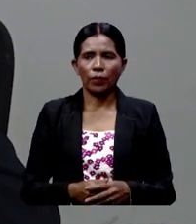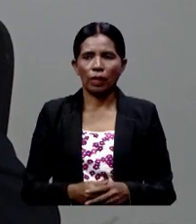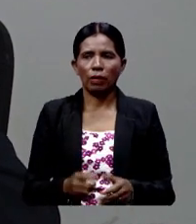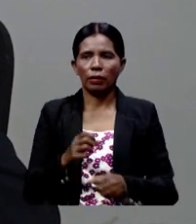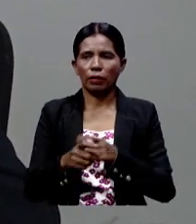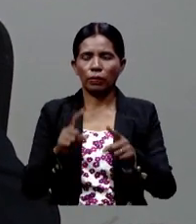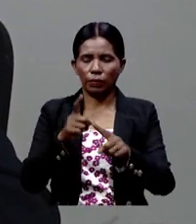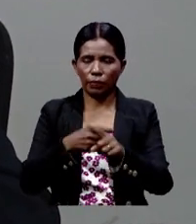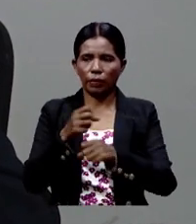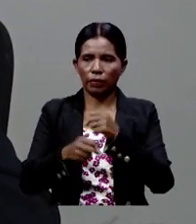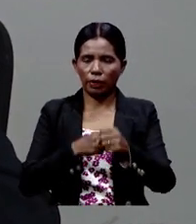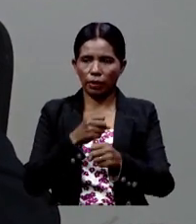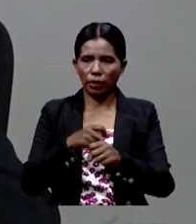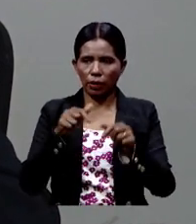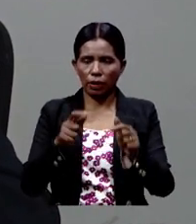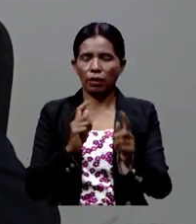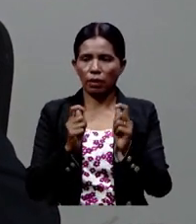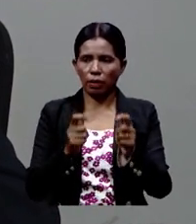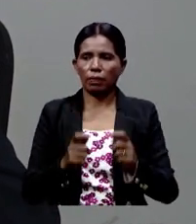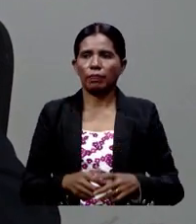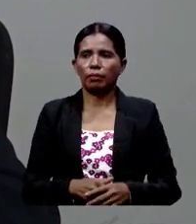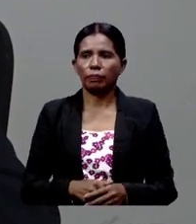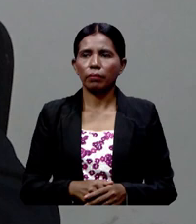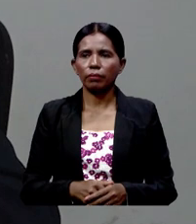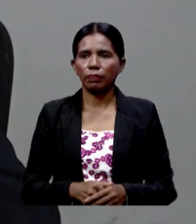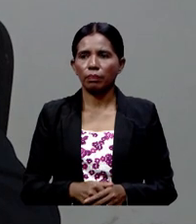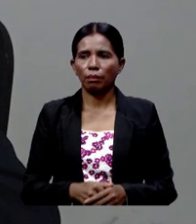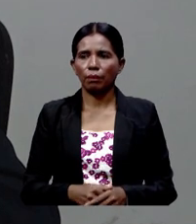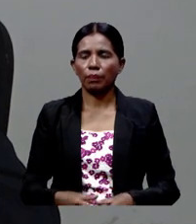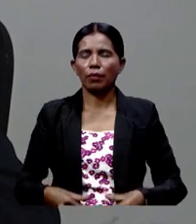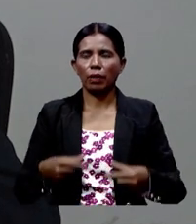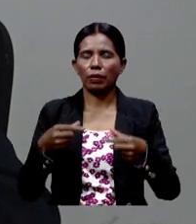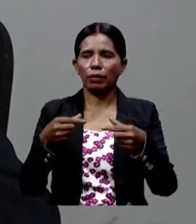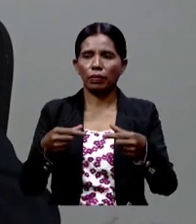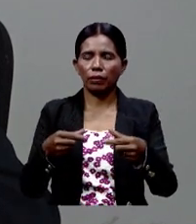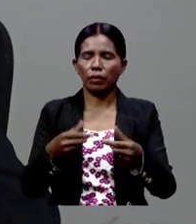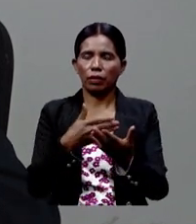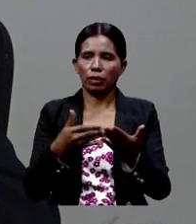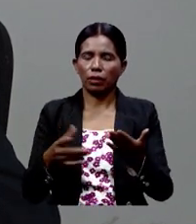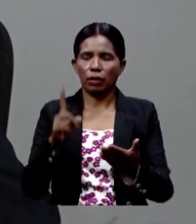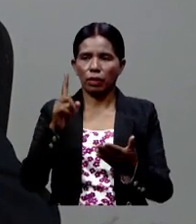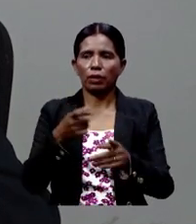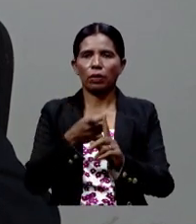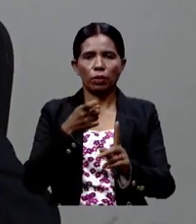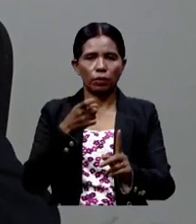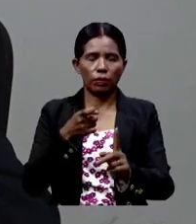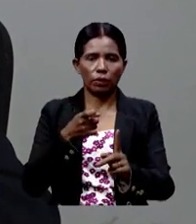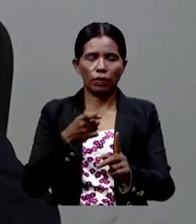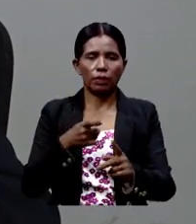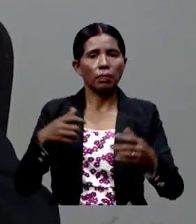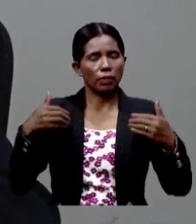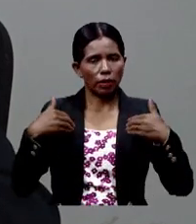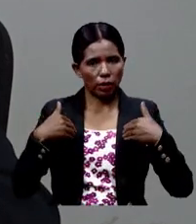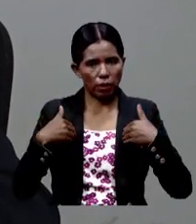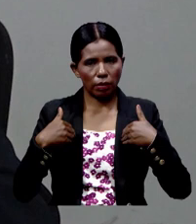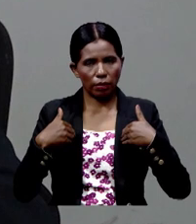ne tenta ona to forma equipa ida usi mecanicos ne be ia o